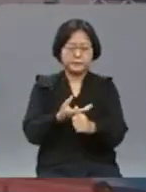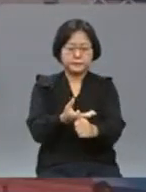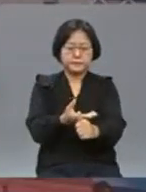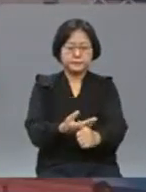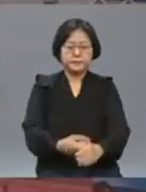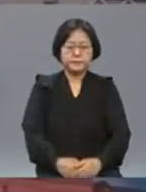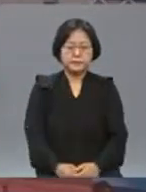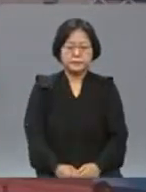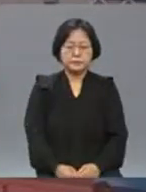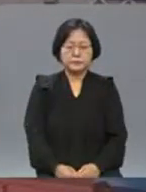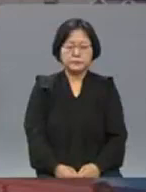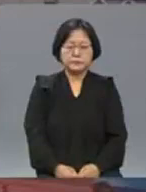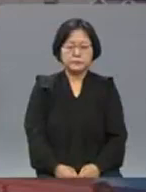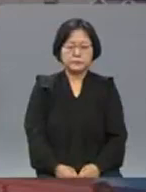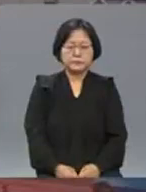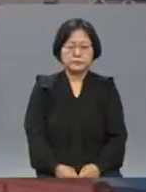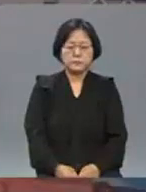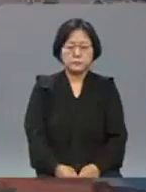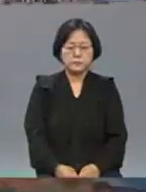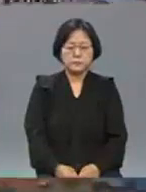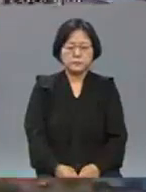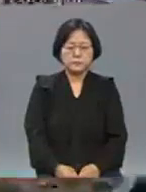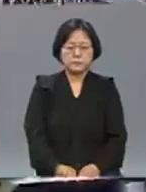현장 취재했습니다.